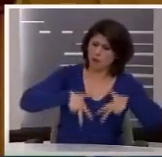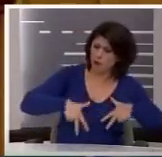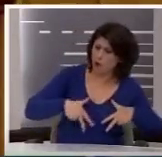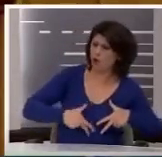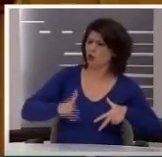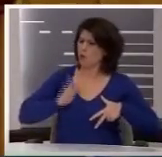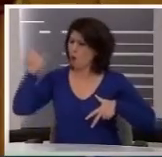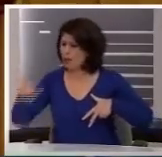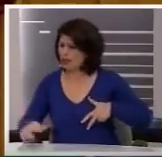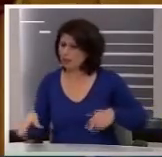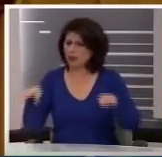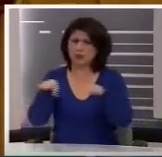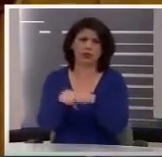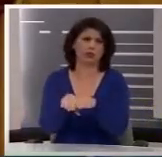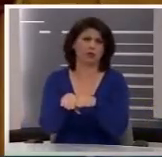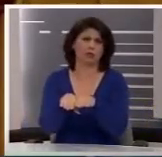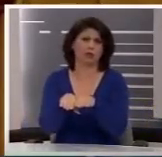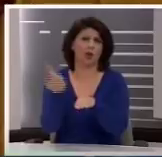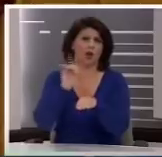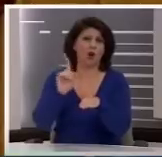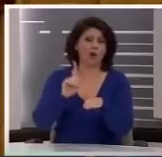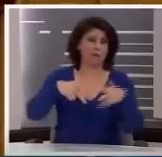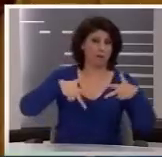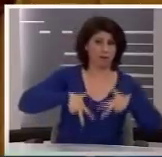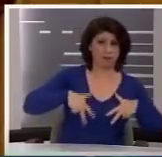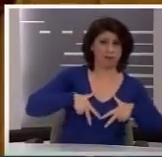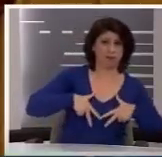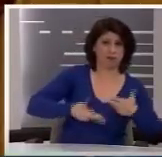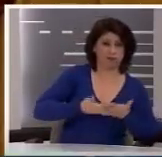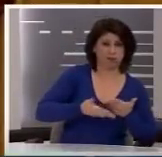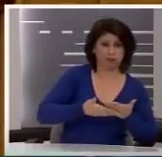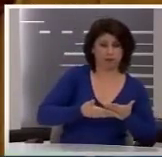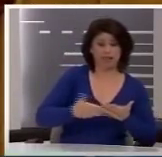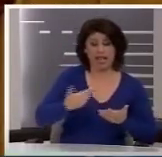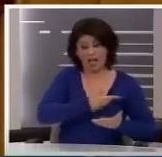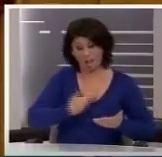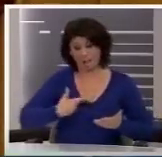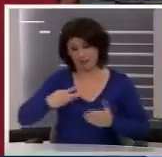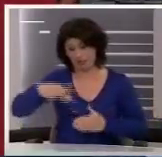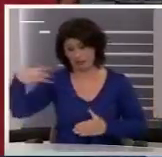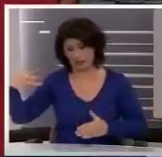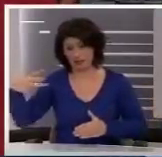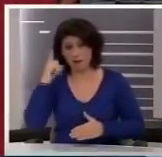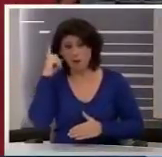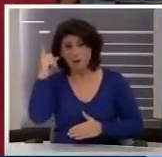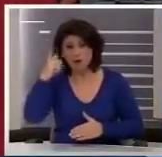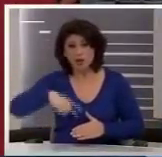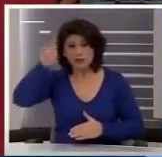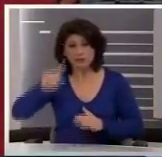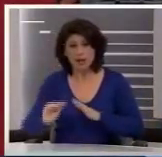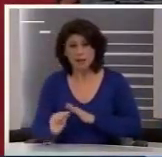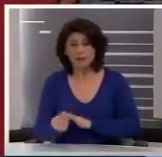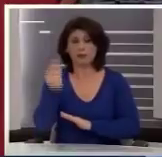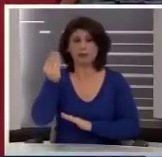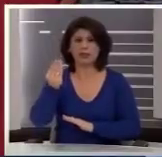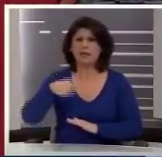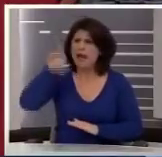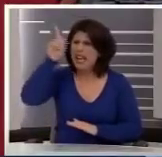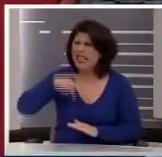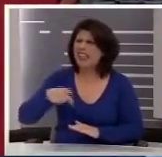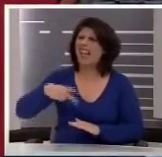για τη συνταγματική αναθεώρηση. Από την πρώτη μέρα που εκλέχθηκε αυτή η κυβέρνηση, δεν υπάρχει ομιλία του Πρωθυπουργού σε ημερίδες,